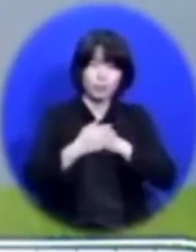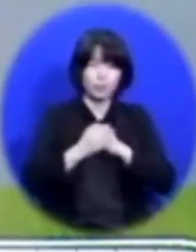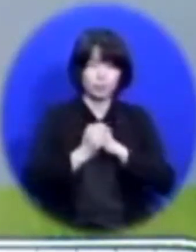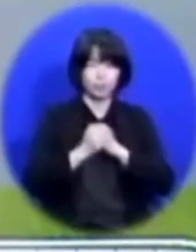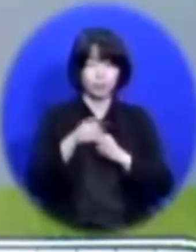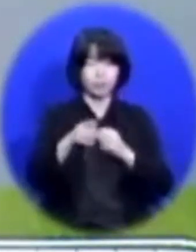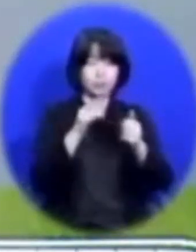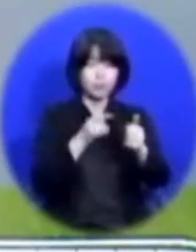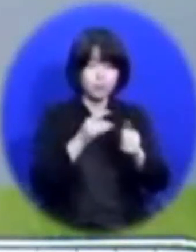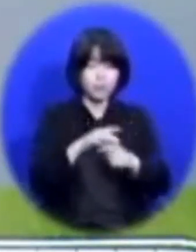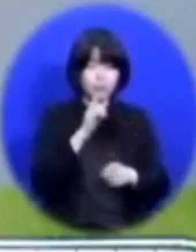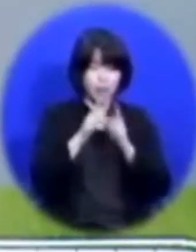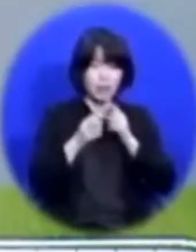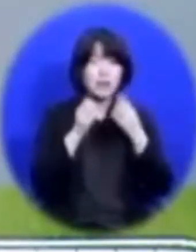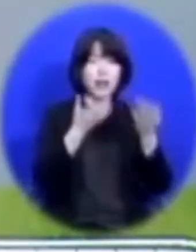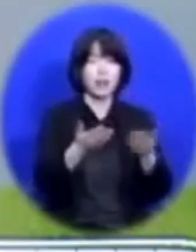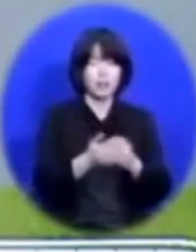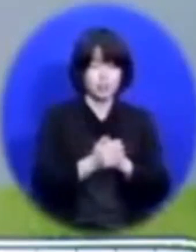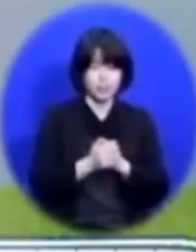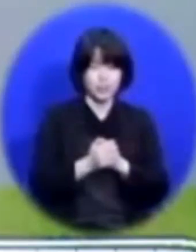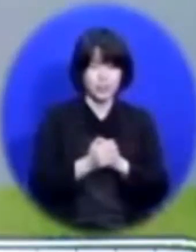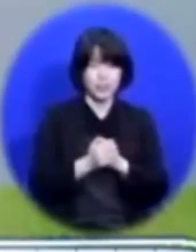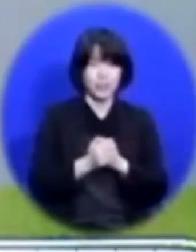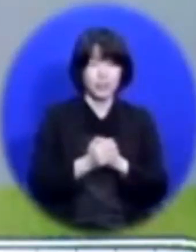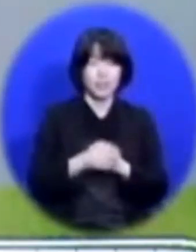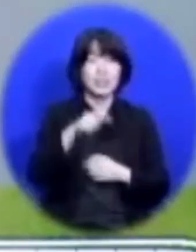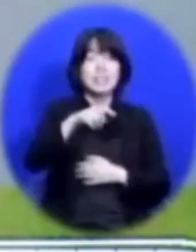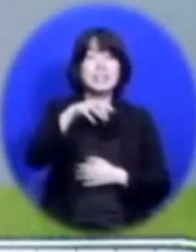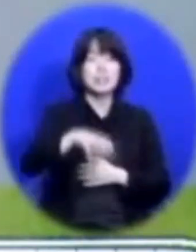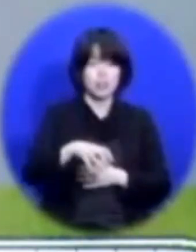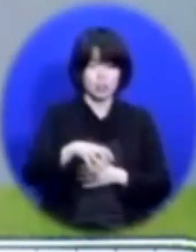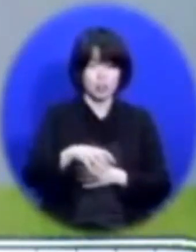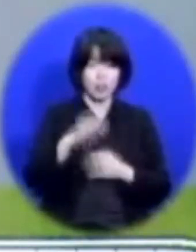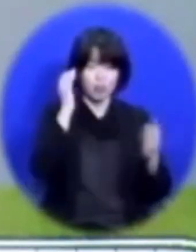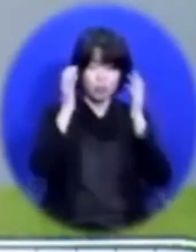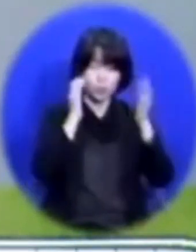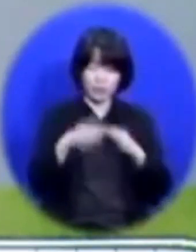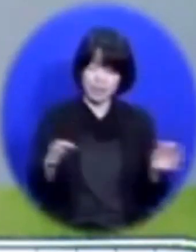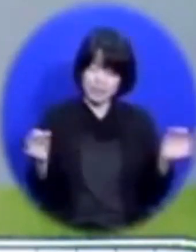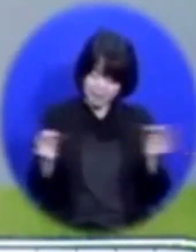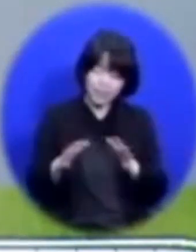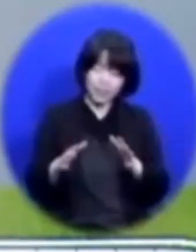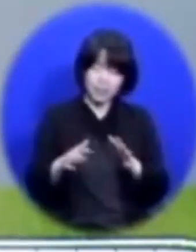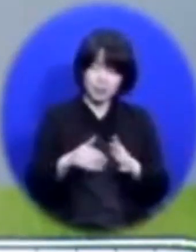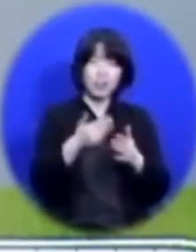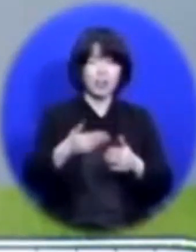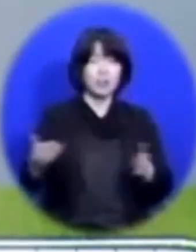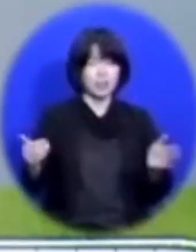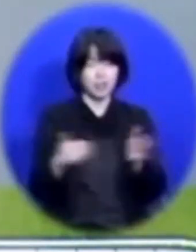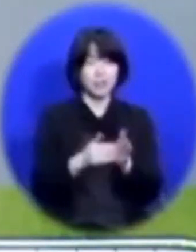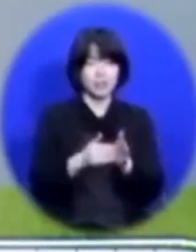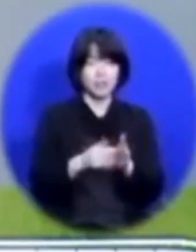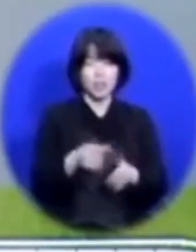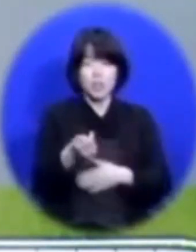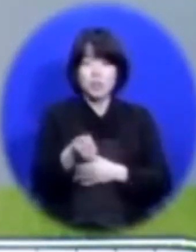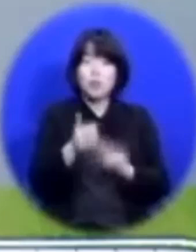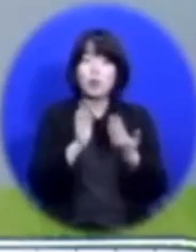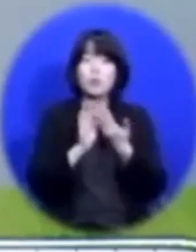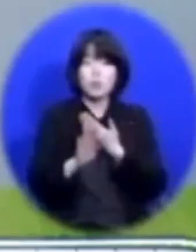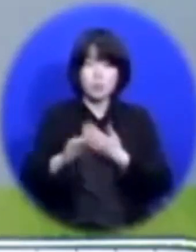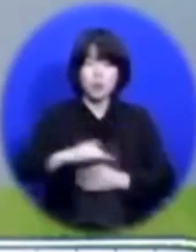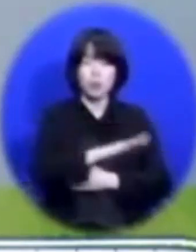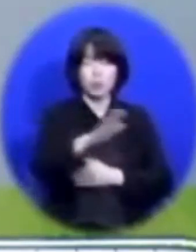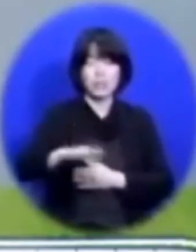창백한사제를껴안고말했다." 이곳의고통은순식간에지나갈것입니다. 당신께서